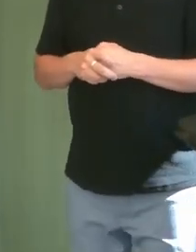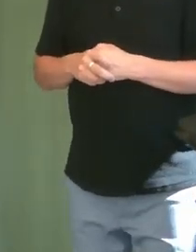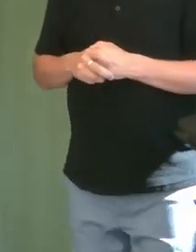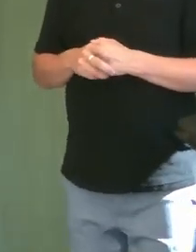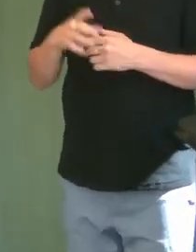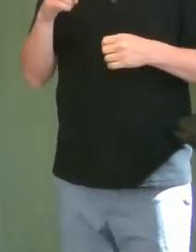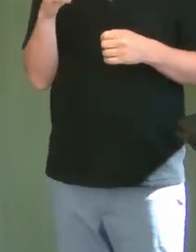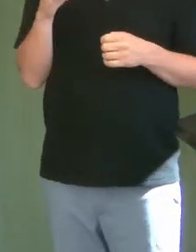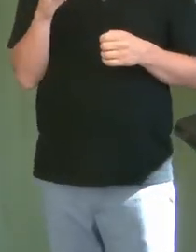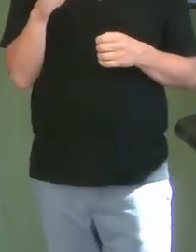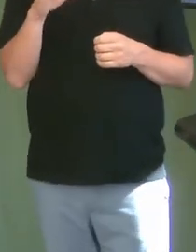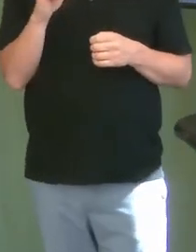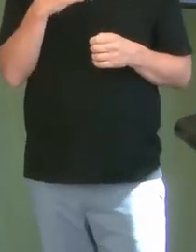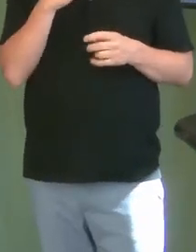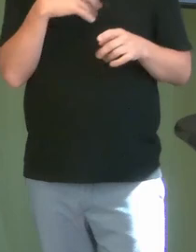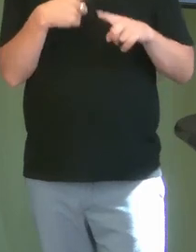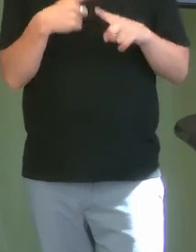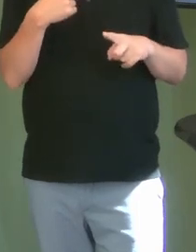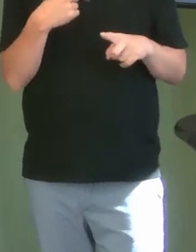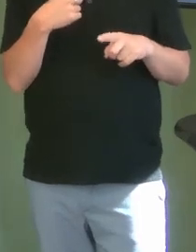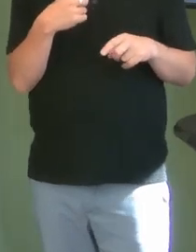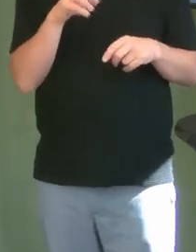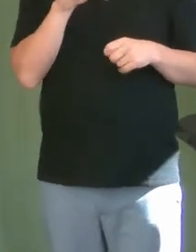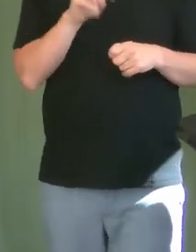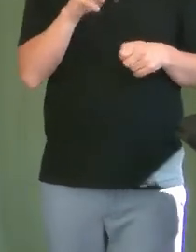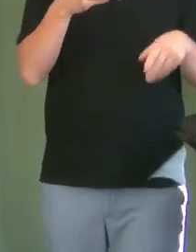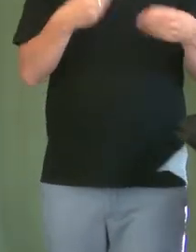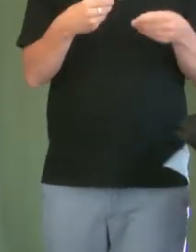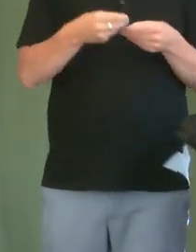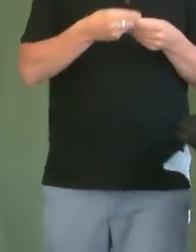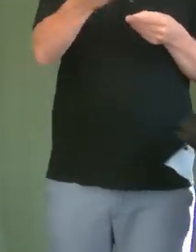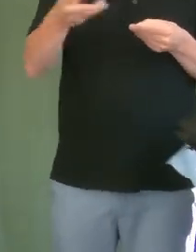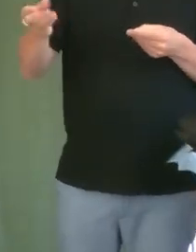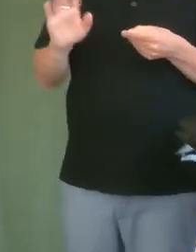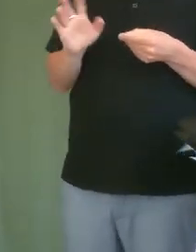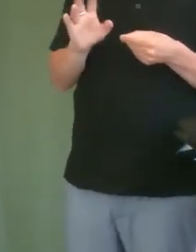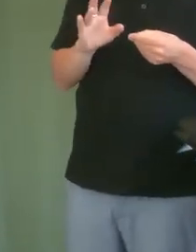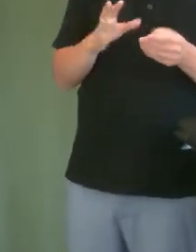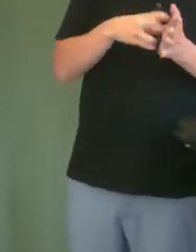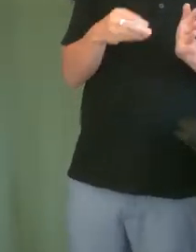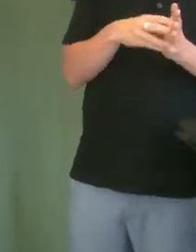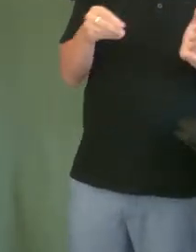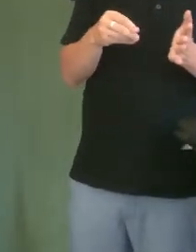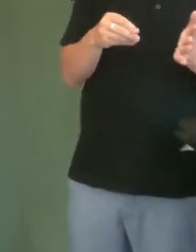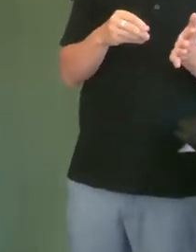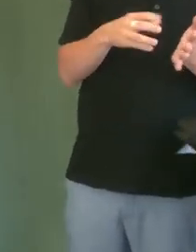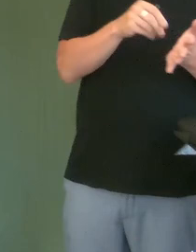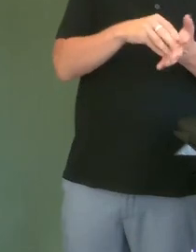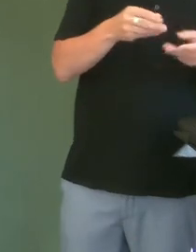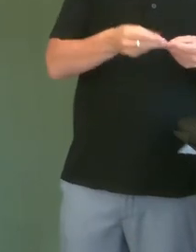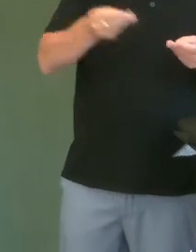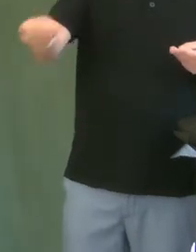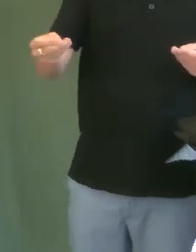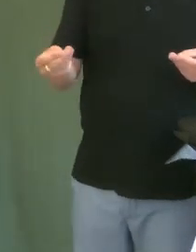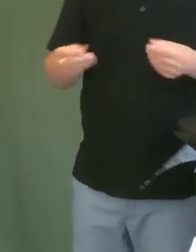originalet, utan det är en kopia av materialet. Det ska vara väldigt tydligt att det är det vi pratar om hela tiden. Man vill kunna göra en kopia och dela. Det här är varför